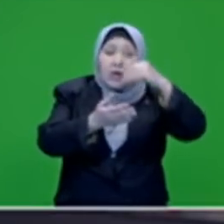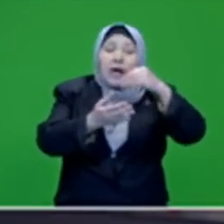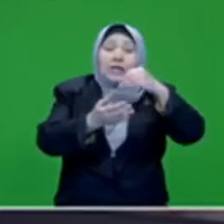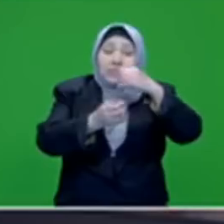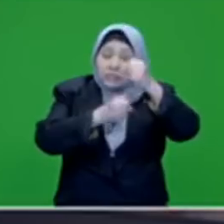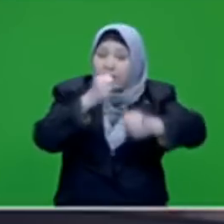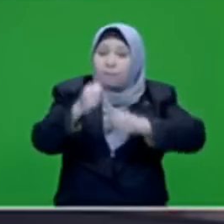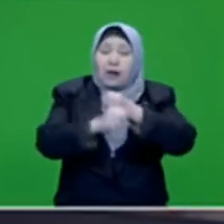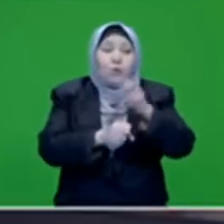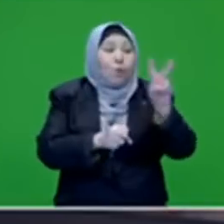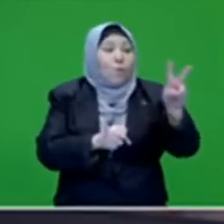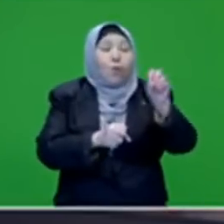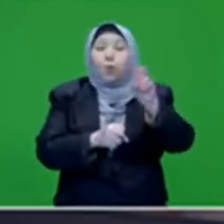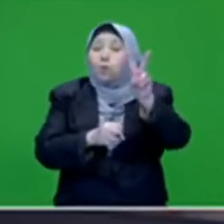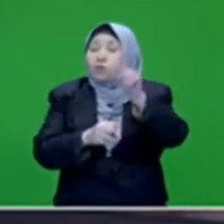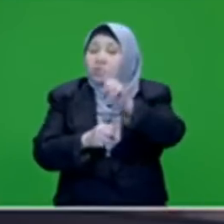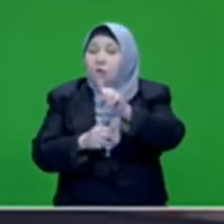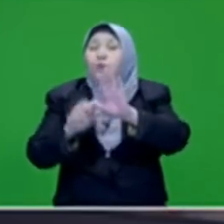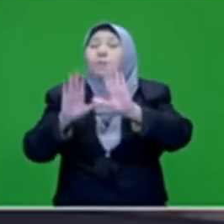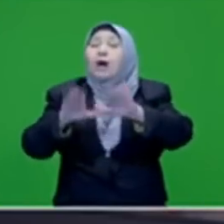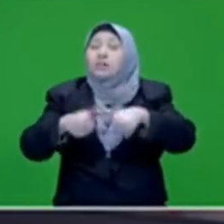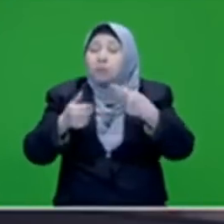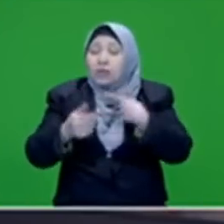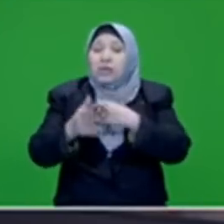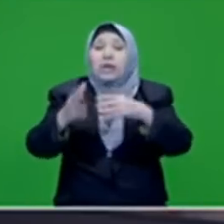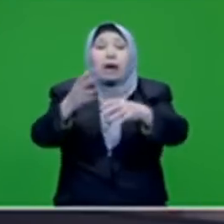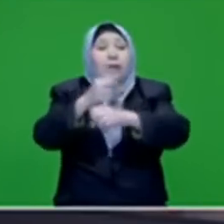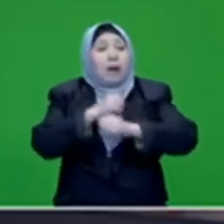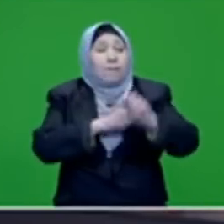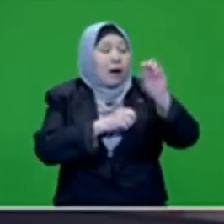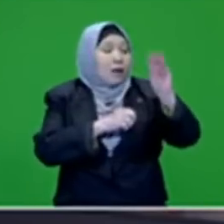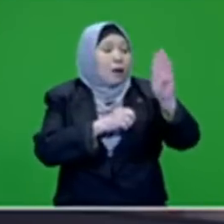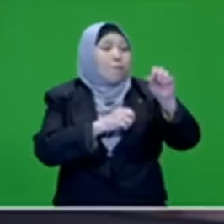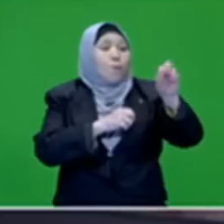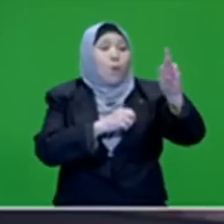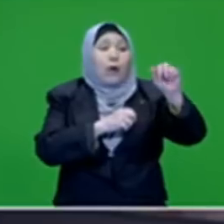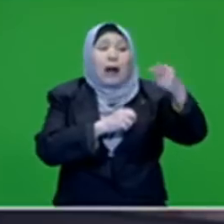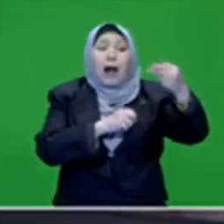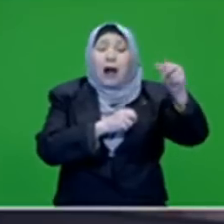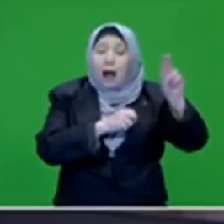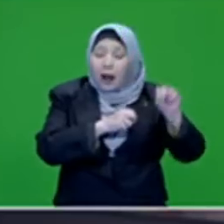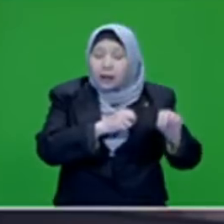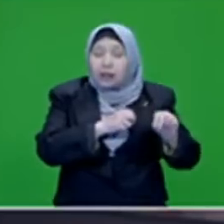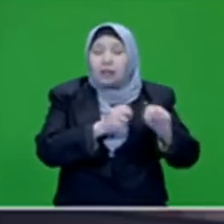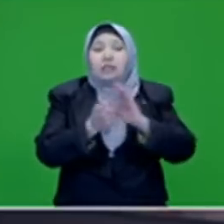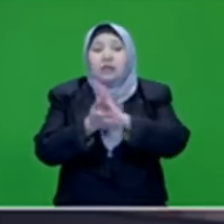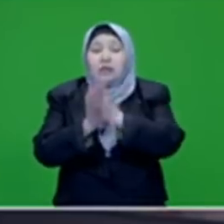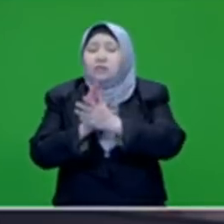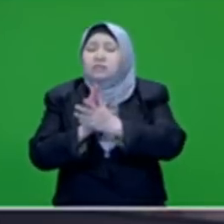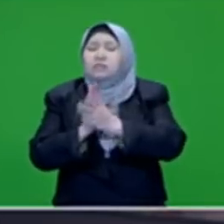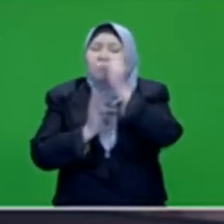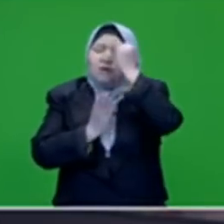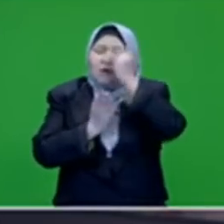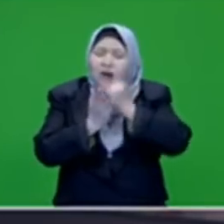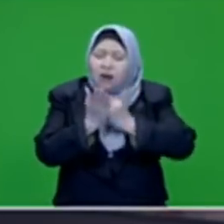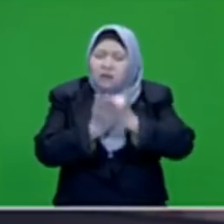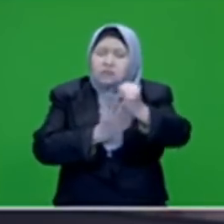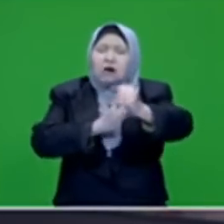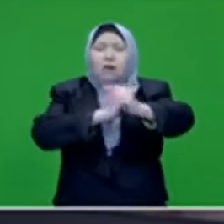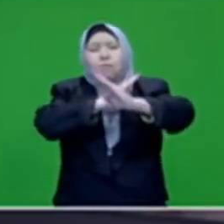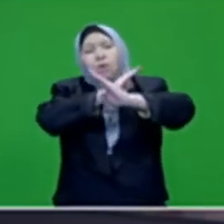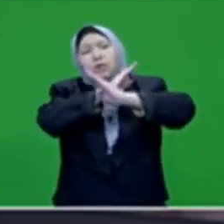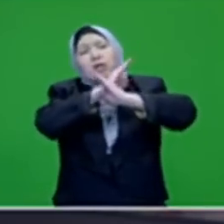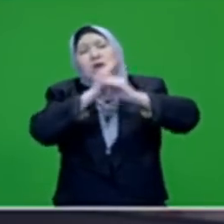ini, macam mana kita nak mendapat burhan agar kita mukhlasin, diikhlaskan, dilindungi Allah